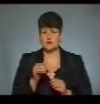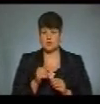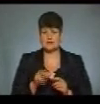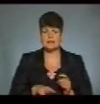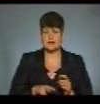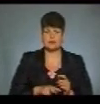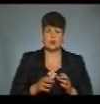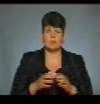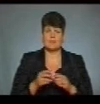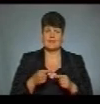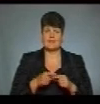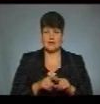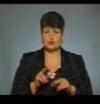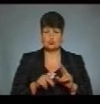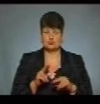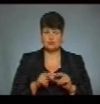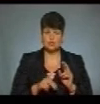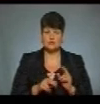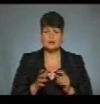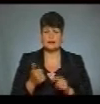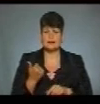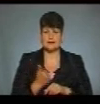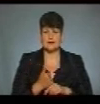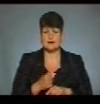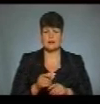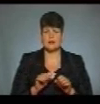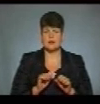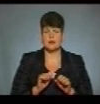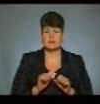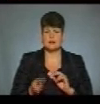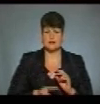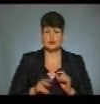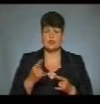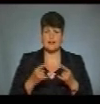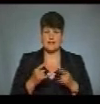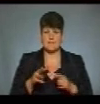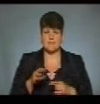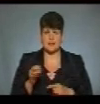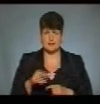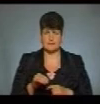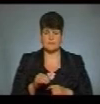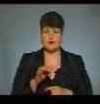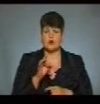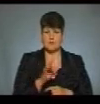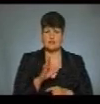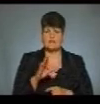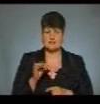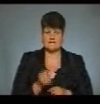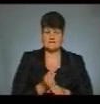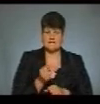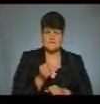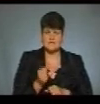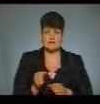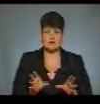компанії «Технобут», генеральний директор «Медіаміст», генеральний директор «Телемедіа». Роман Василіцький – висунутий політичною